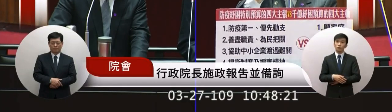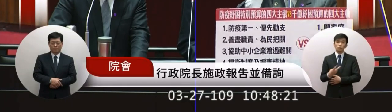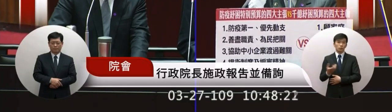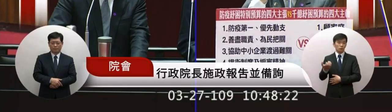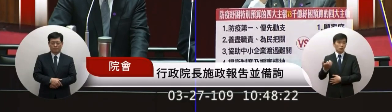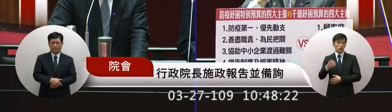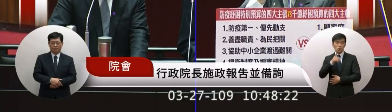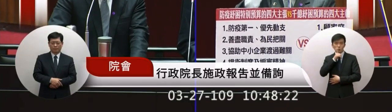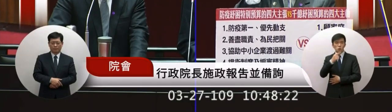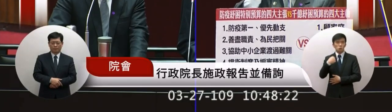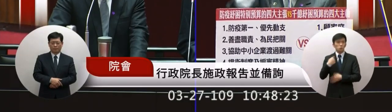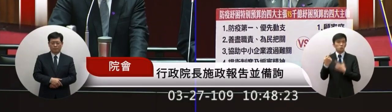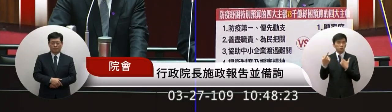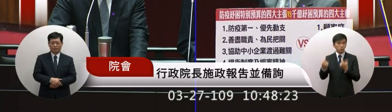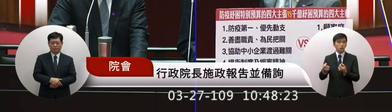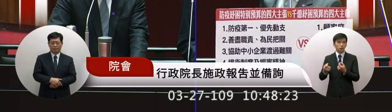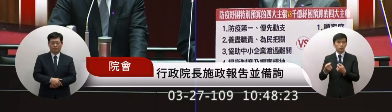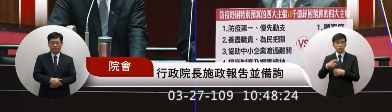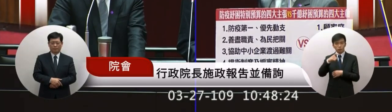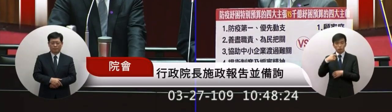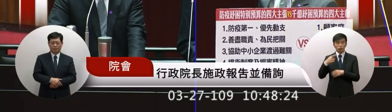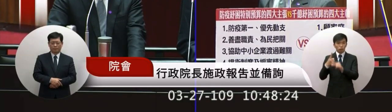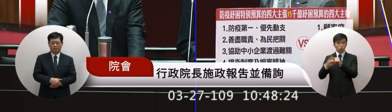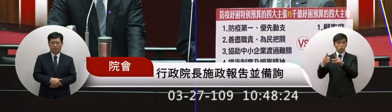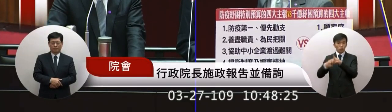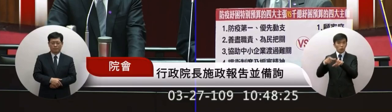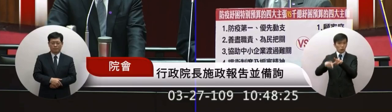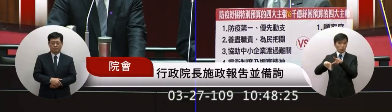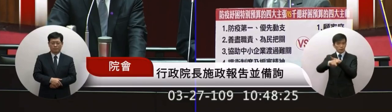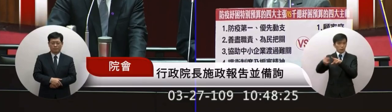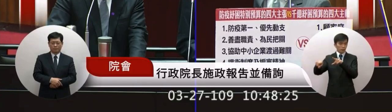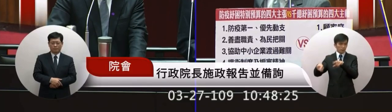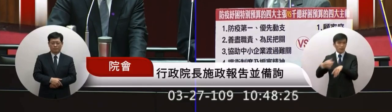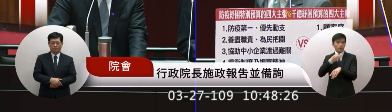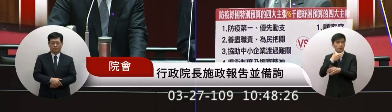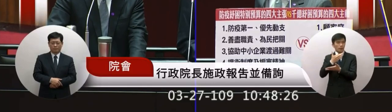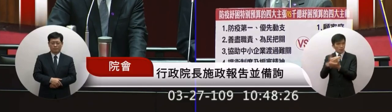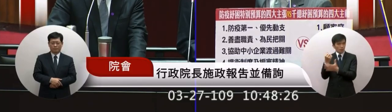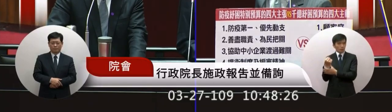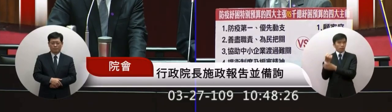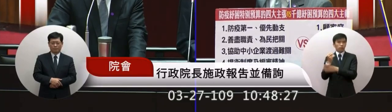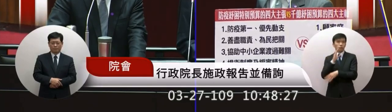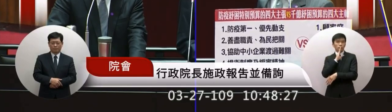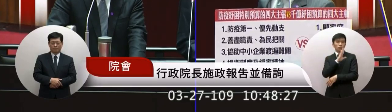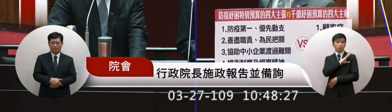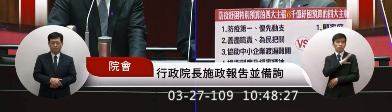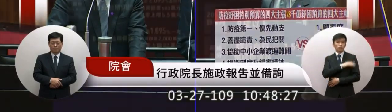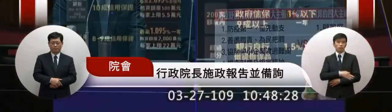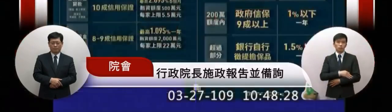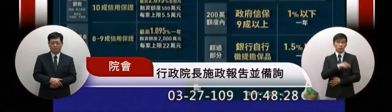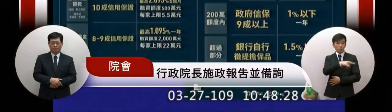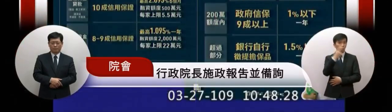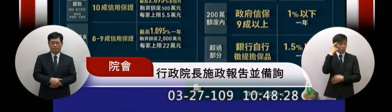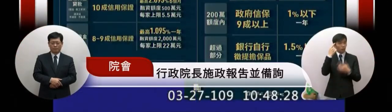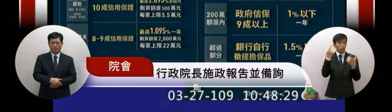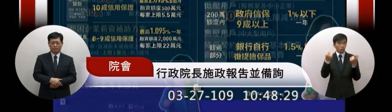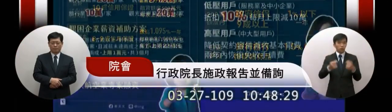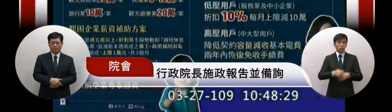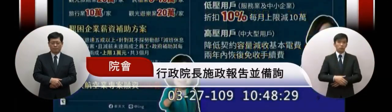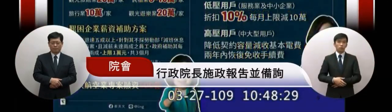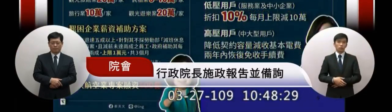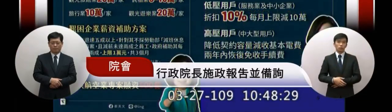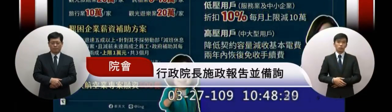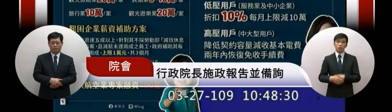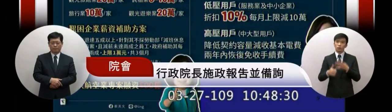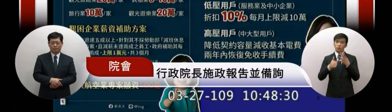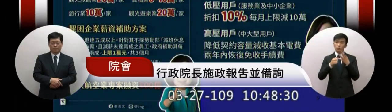我坚持爱帮忙中小企业躲过这难关，这个就是你第三点，挺企业。第四点，你